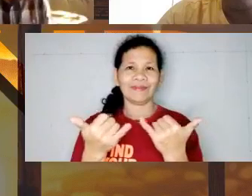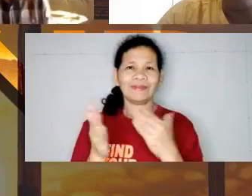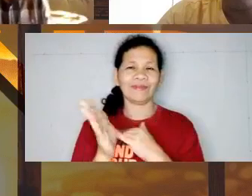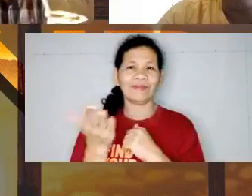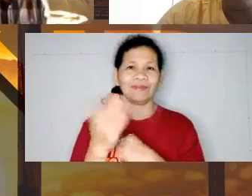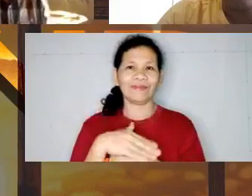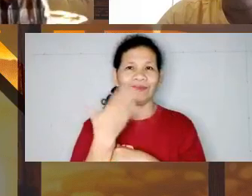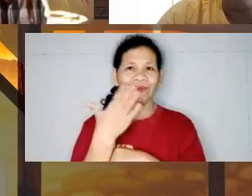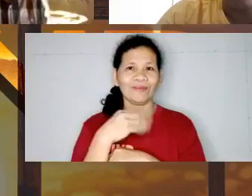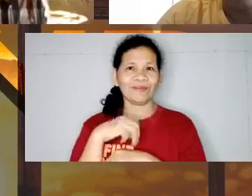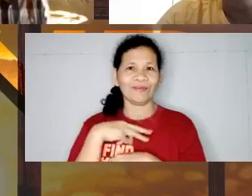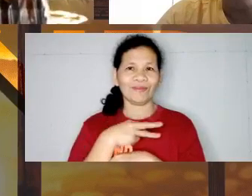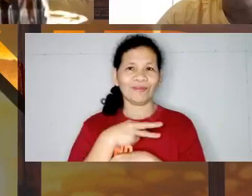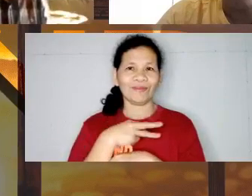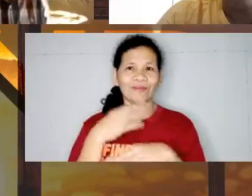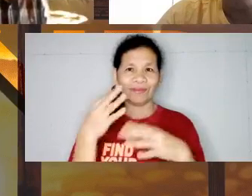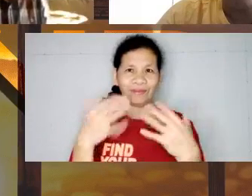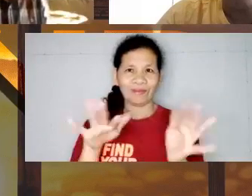pinag-aralan. At